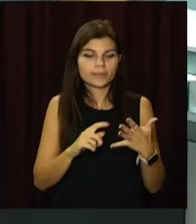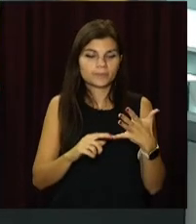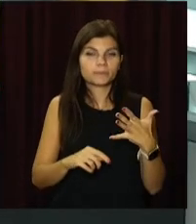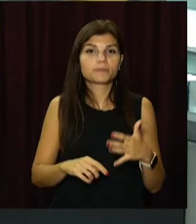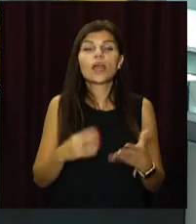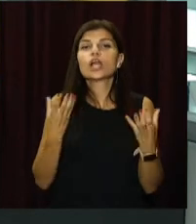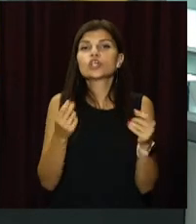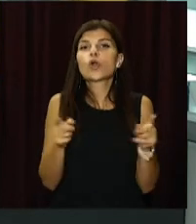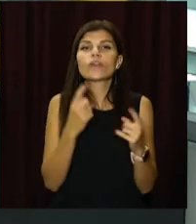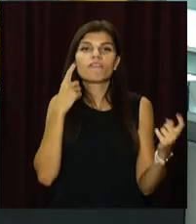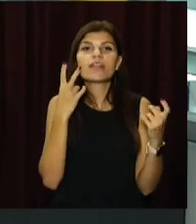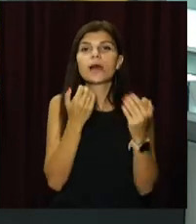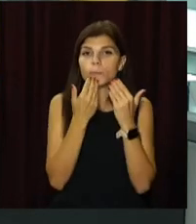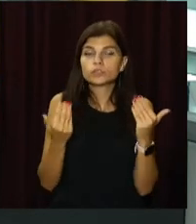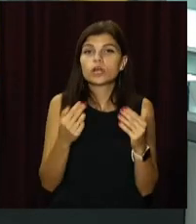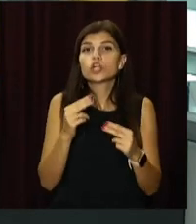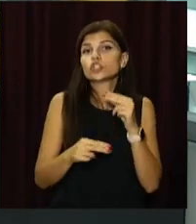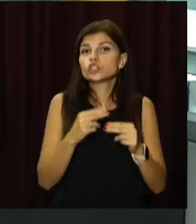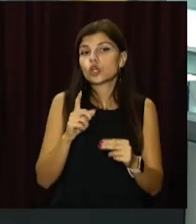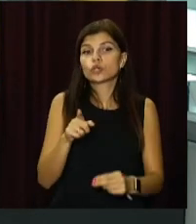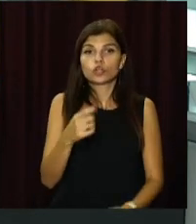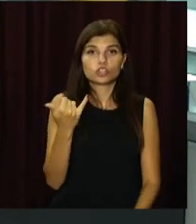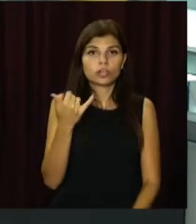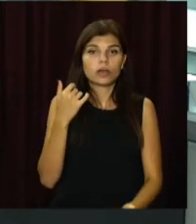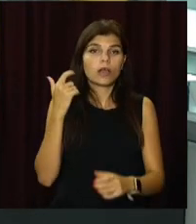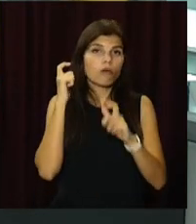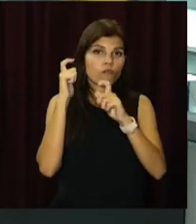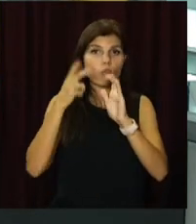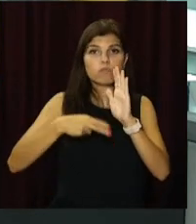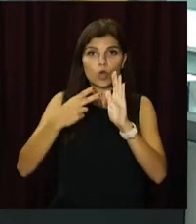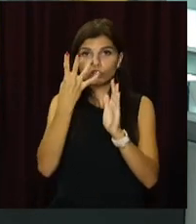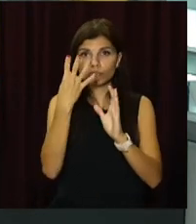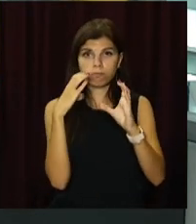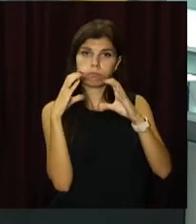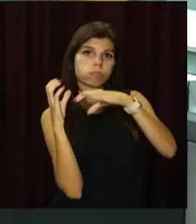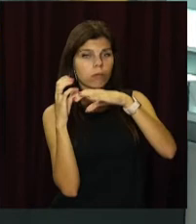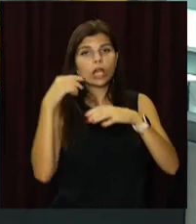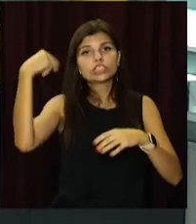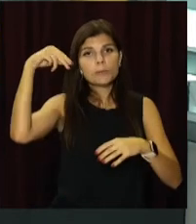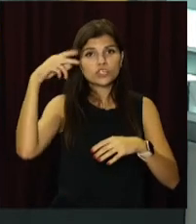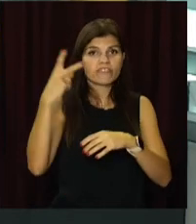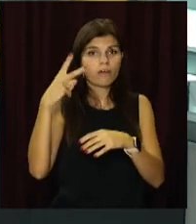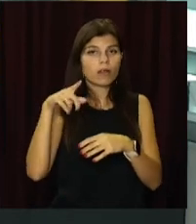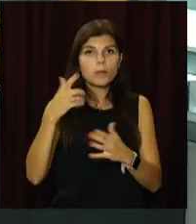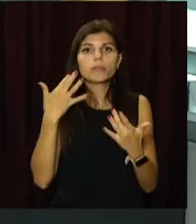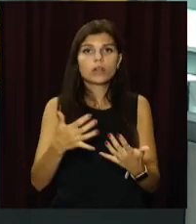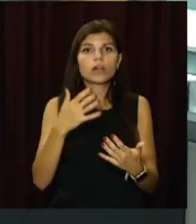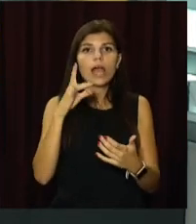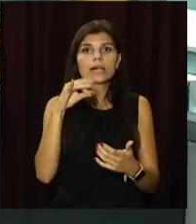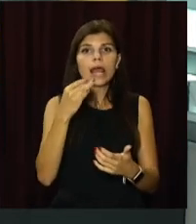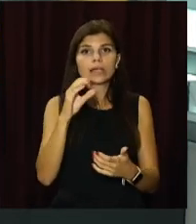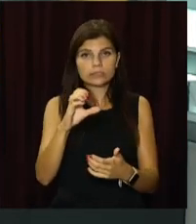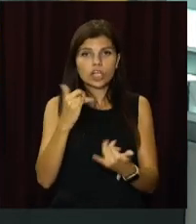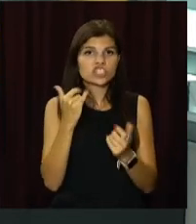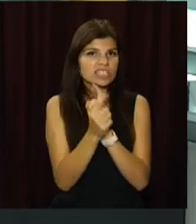І ще коротка інформація наостанок. Через сходження 4 вагонів вантажного потягу під станцією «Запоріжжя-2» кілька пасажирських рейсів